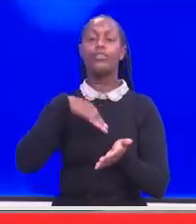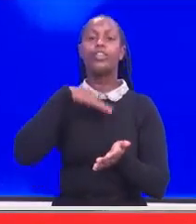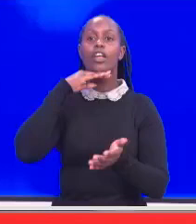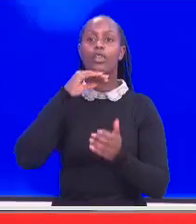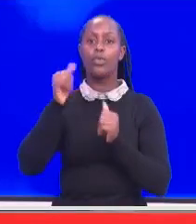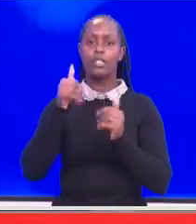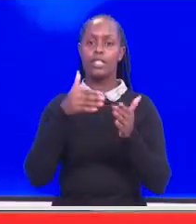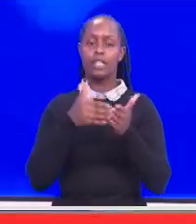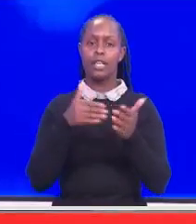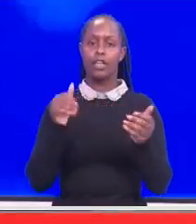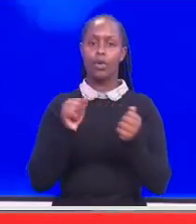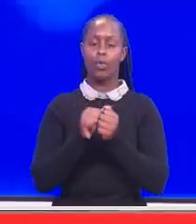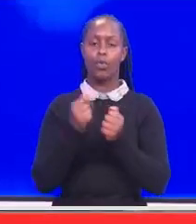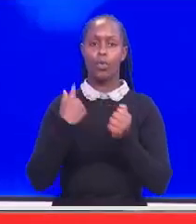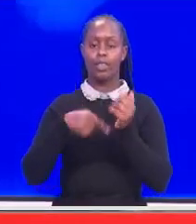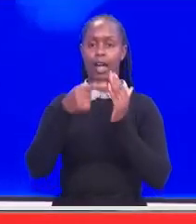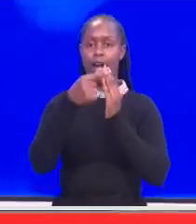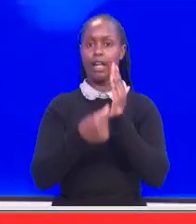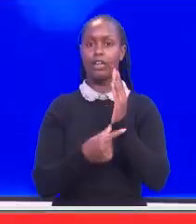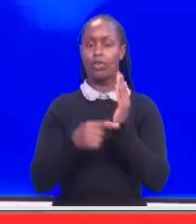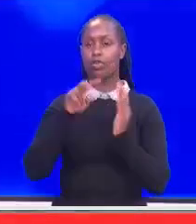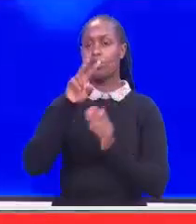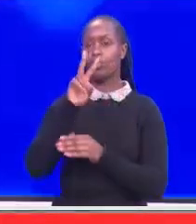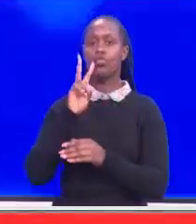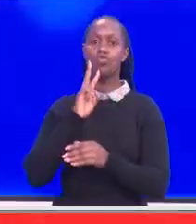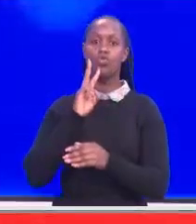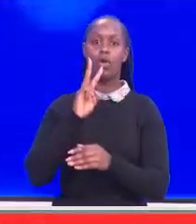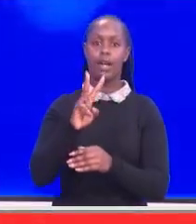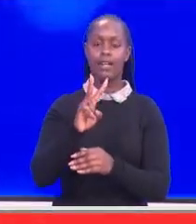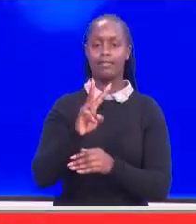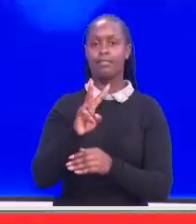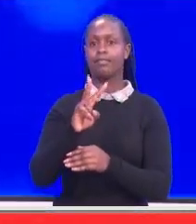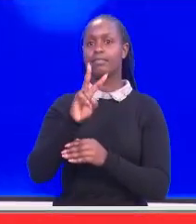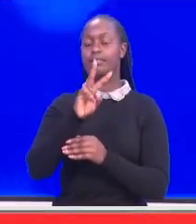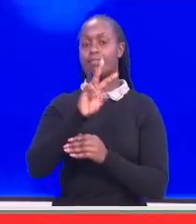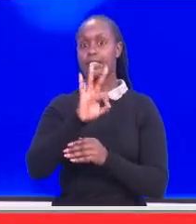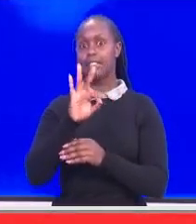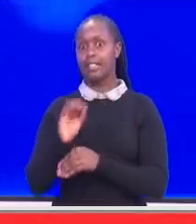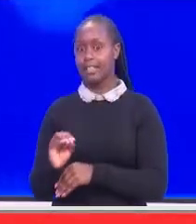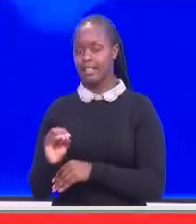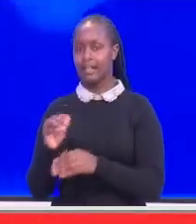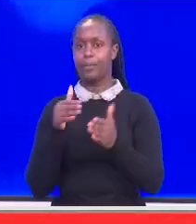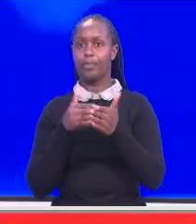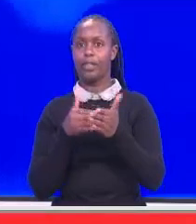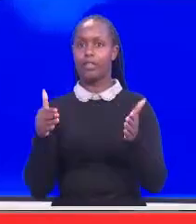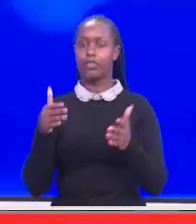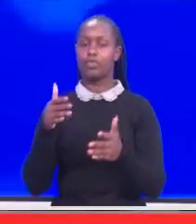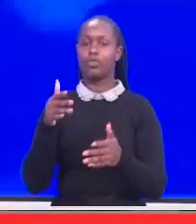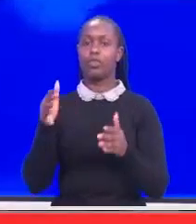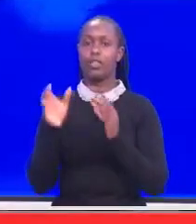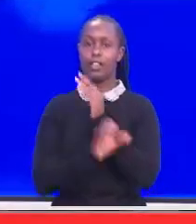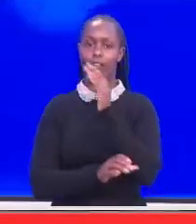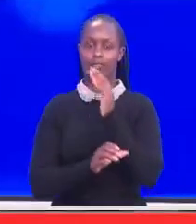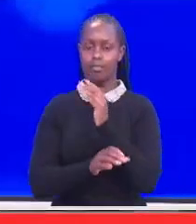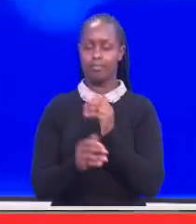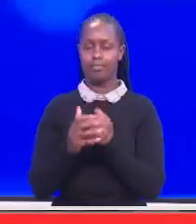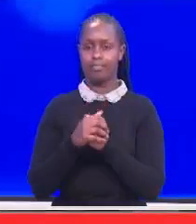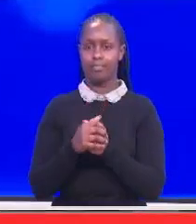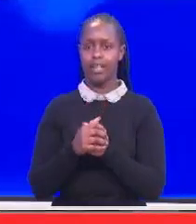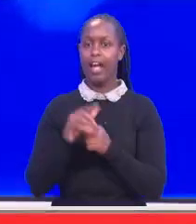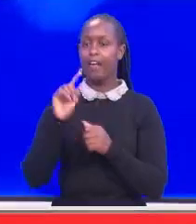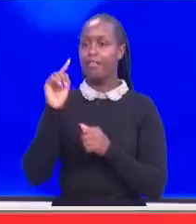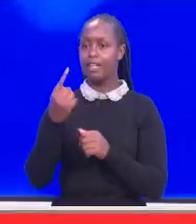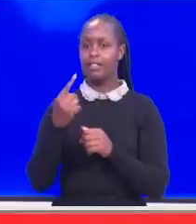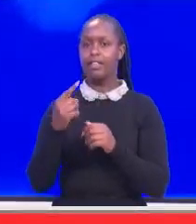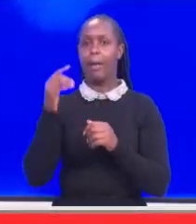cha 203 cha sheria za nchi. That the accused persons will be taken for mental assessment, then